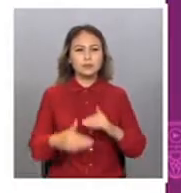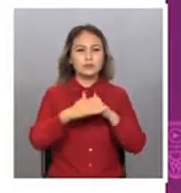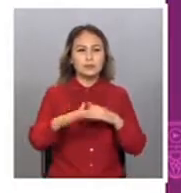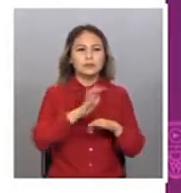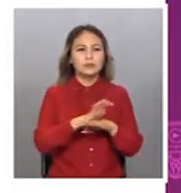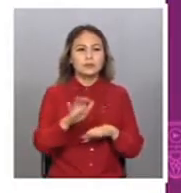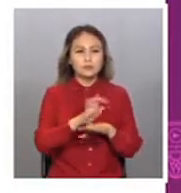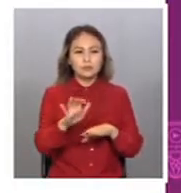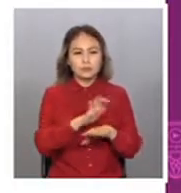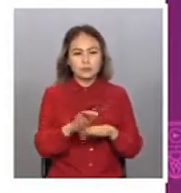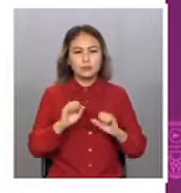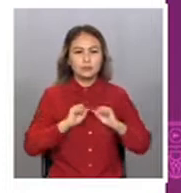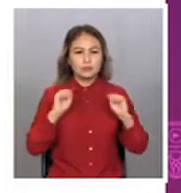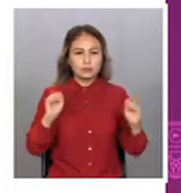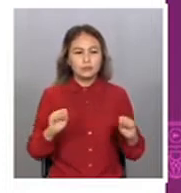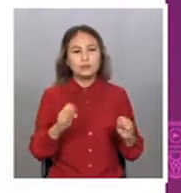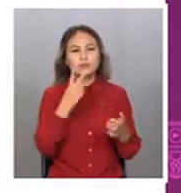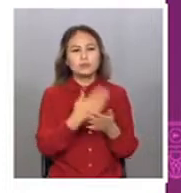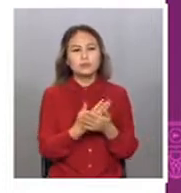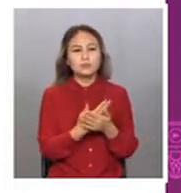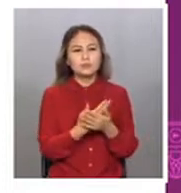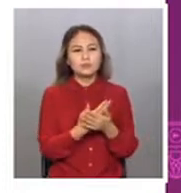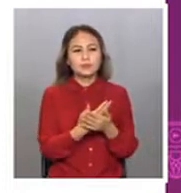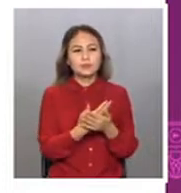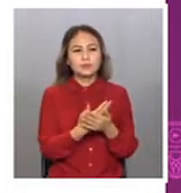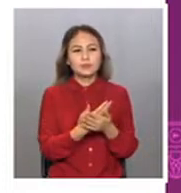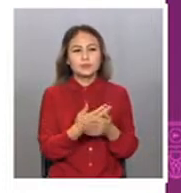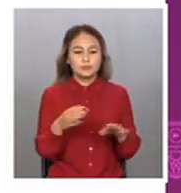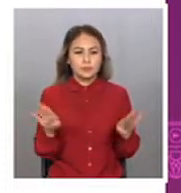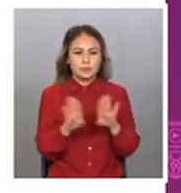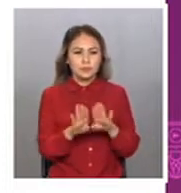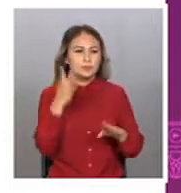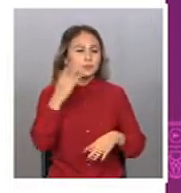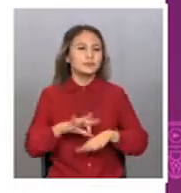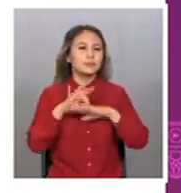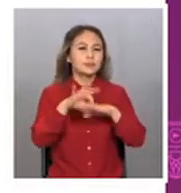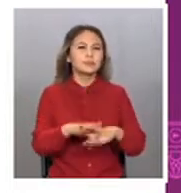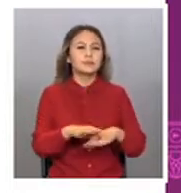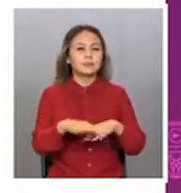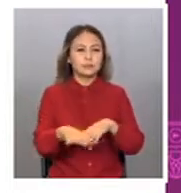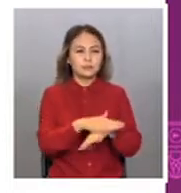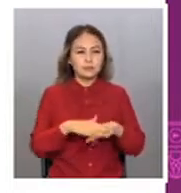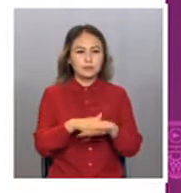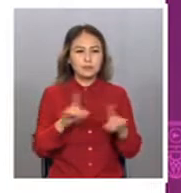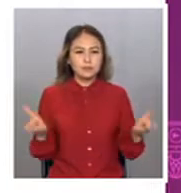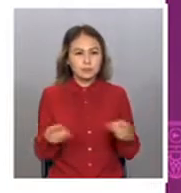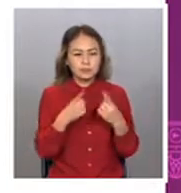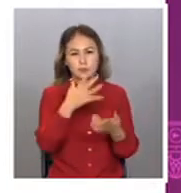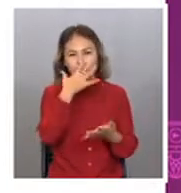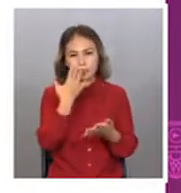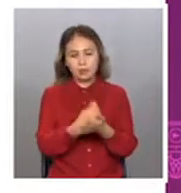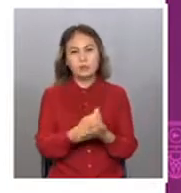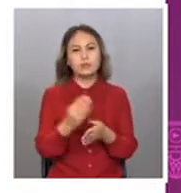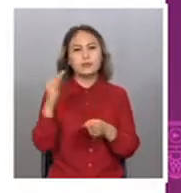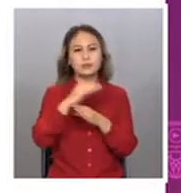өнімді тұтыну – патриоттықтың белгісі. Отандық өнімдерді пайдалану арқылы еліміздің өркендеуіне өз үлесімізді